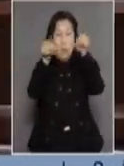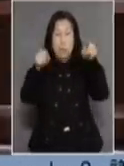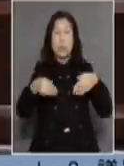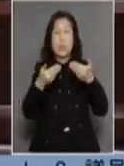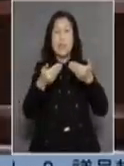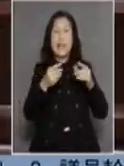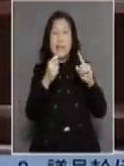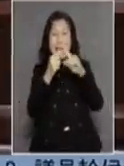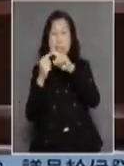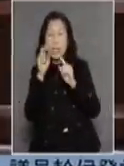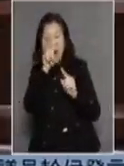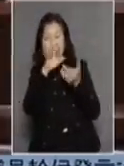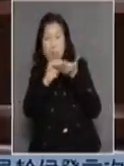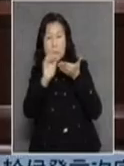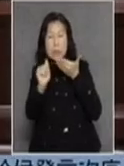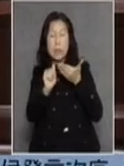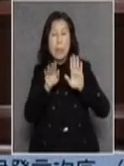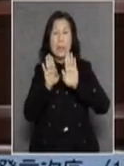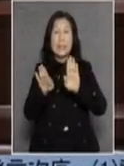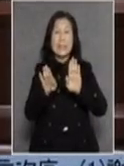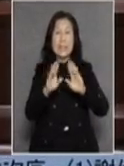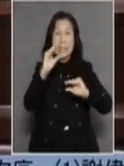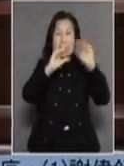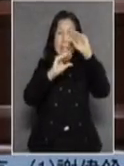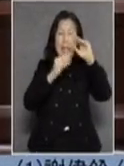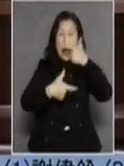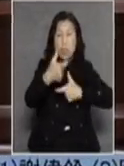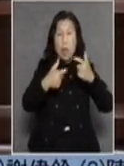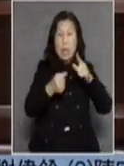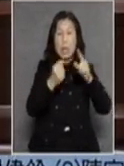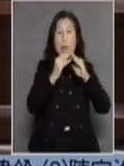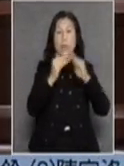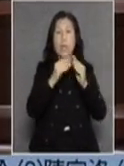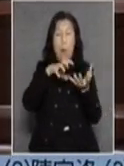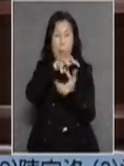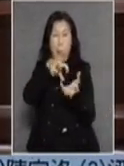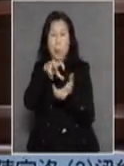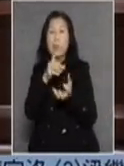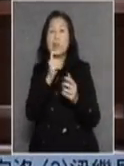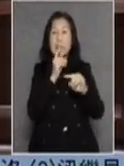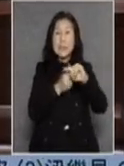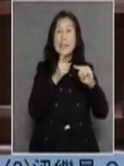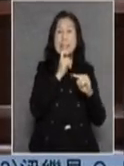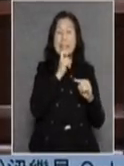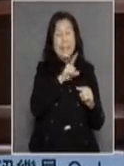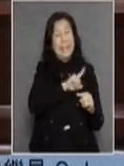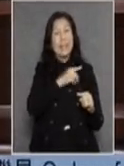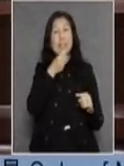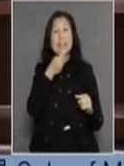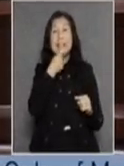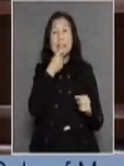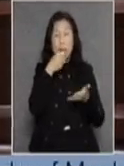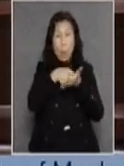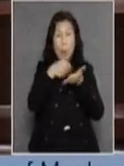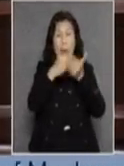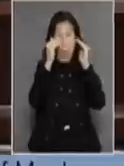眾的眼前，以防地產商扭曲市場，亦都令到有意在某一區買